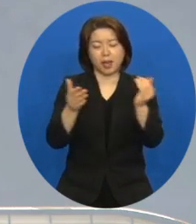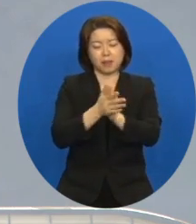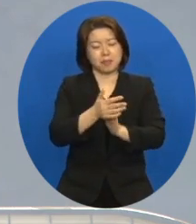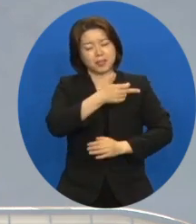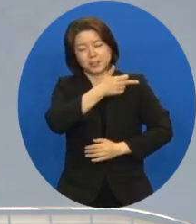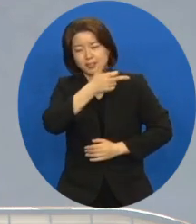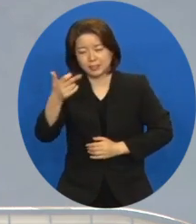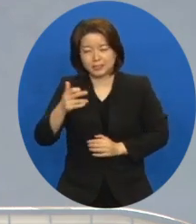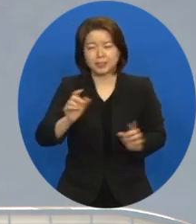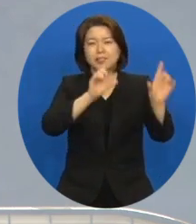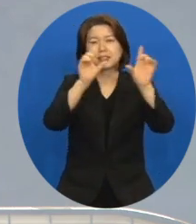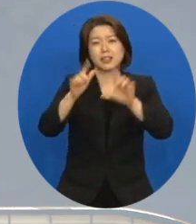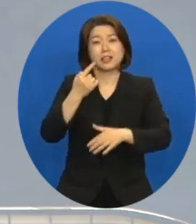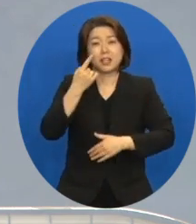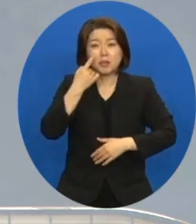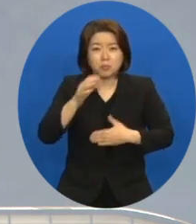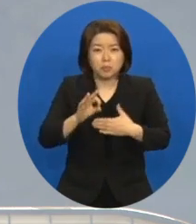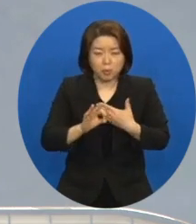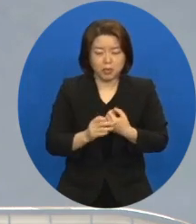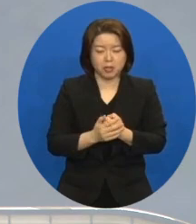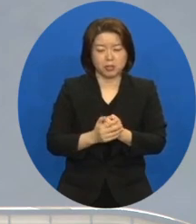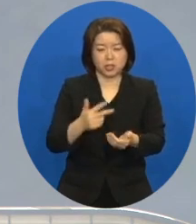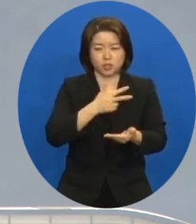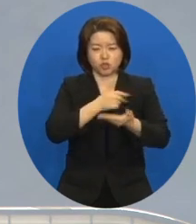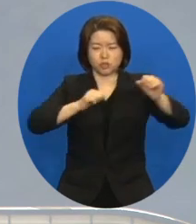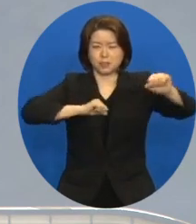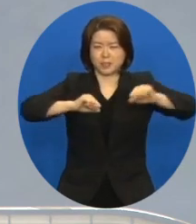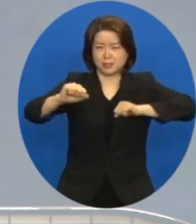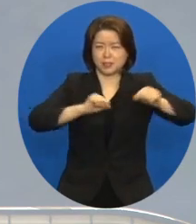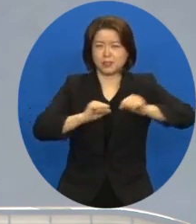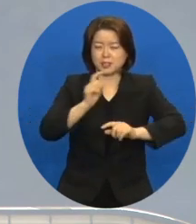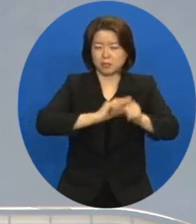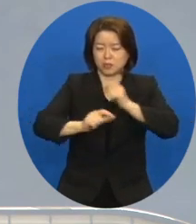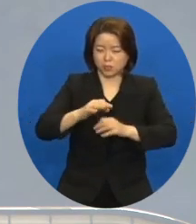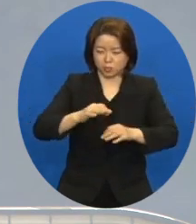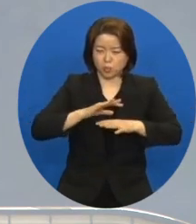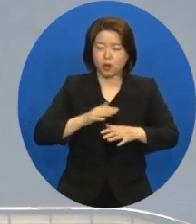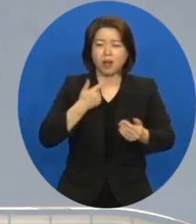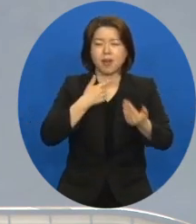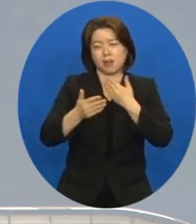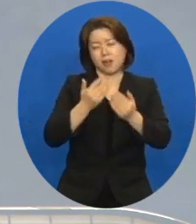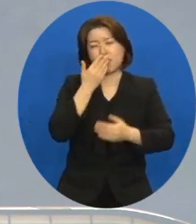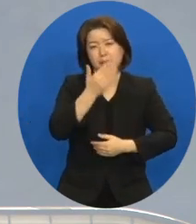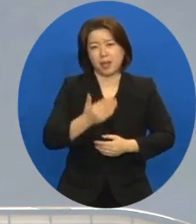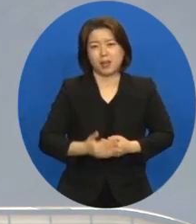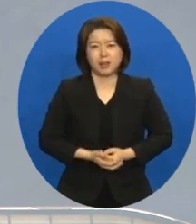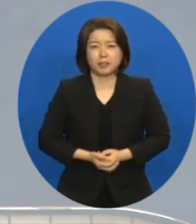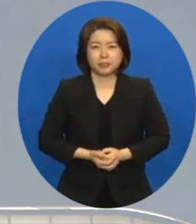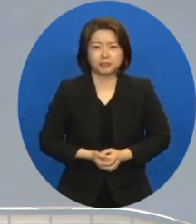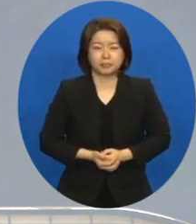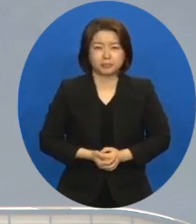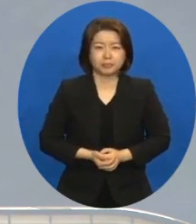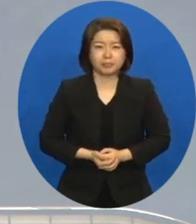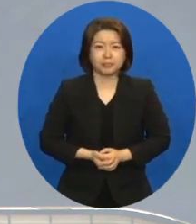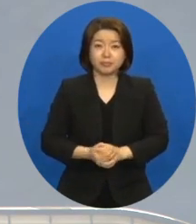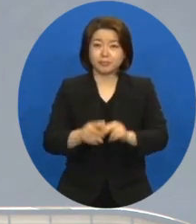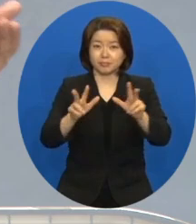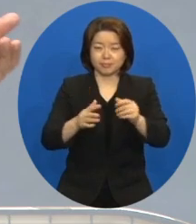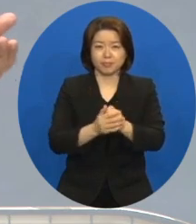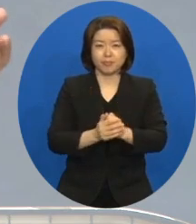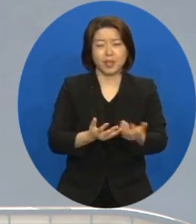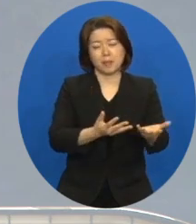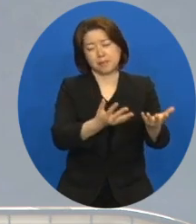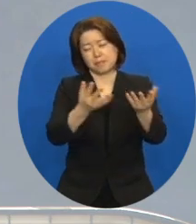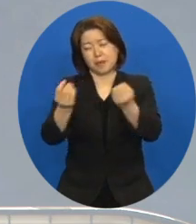하고 살아보면 주님의 역사하심을 더 놀랍게 경험을 하게 돼요. 지금도